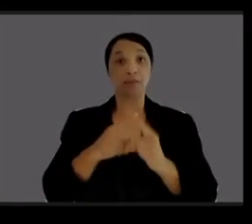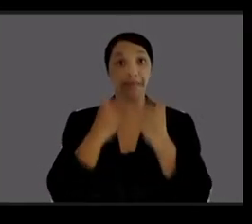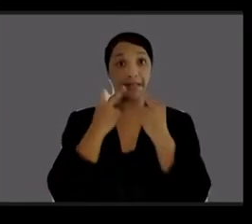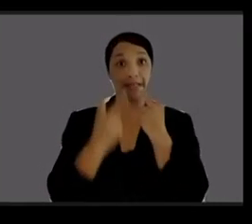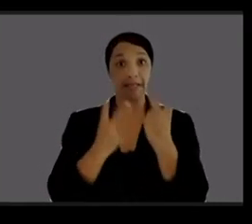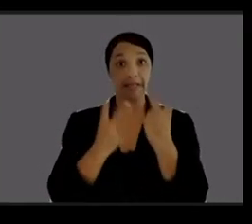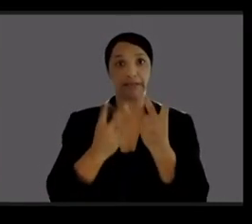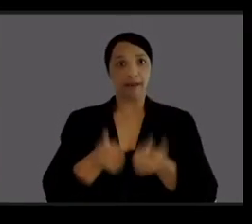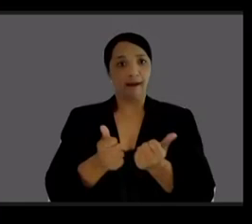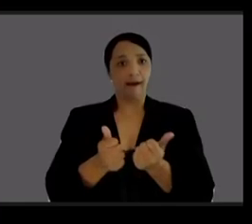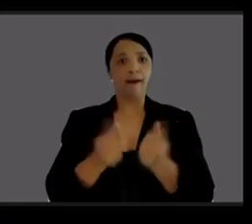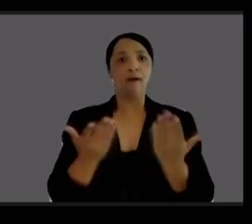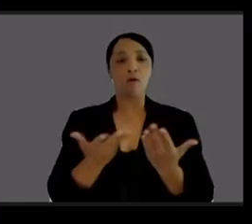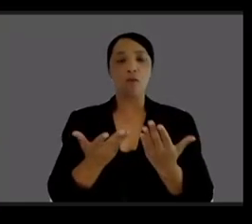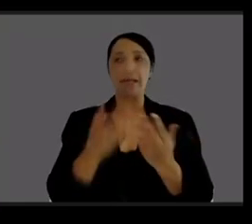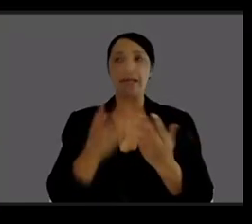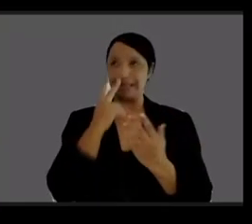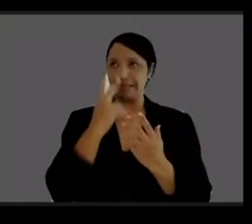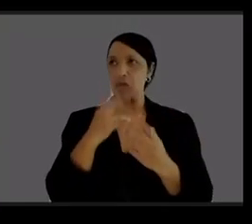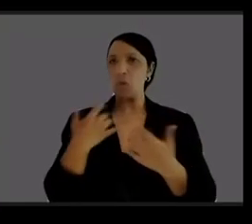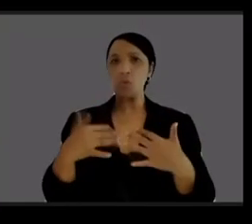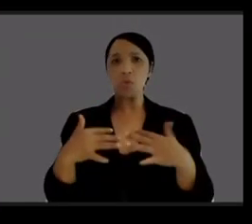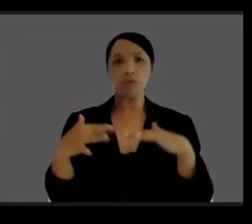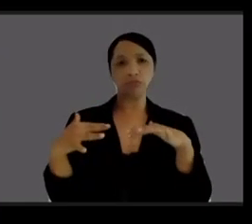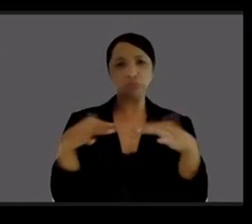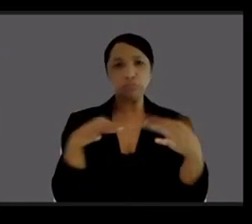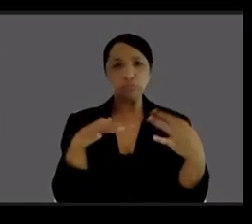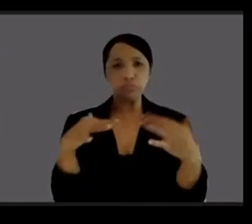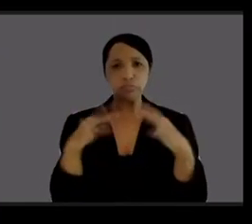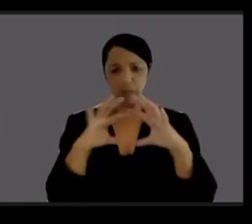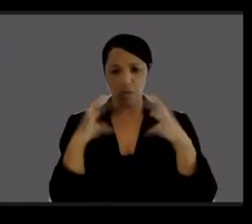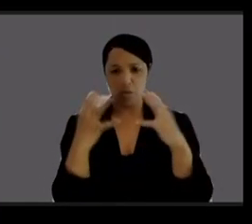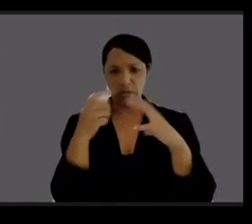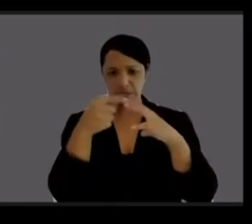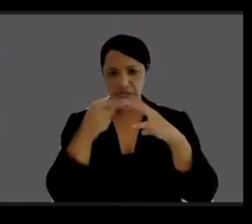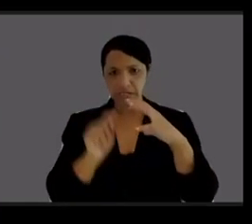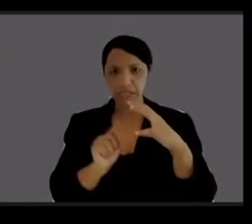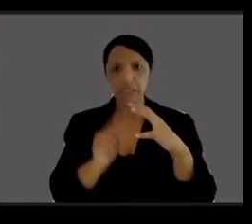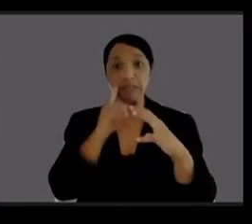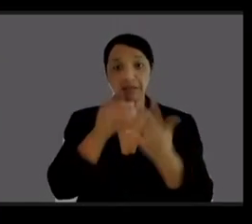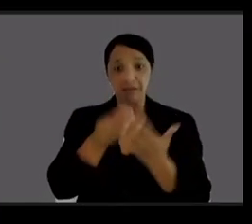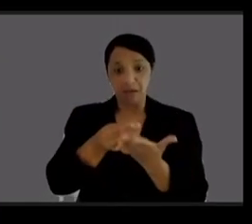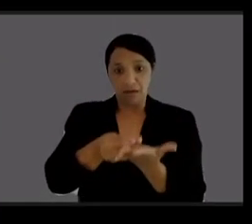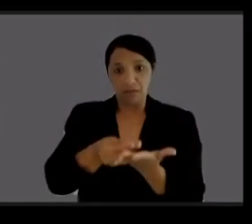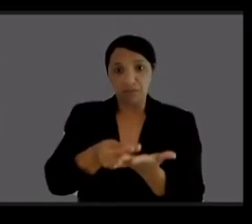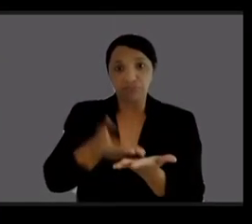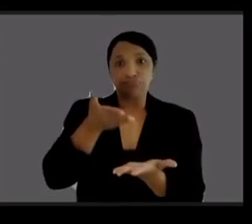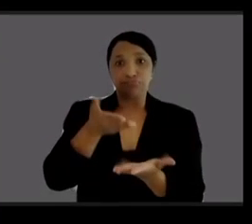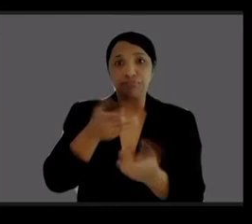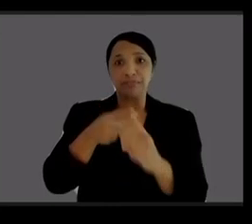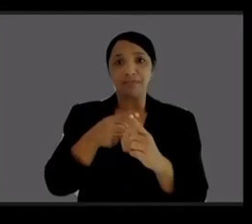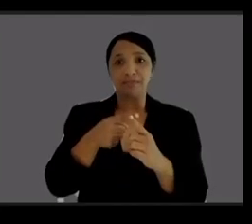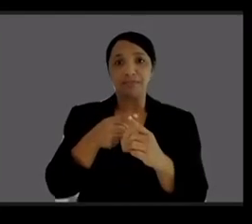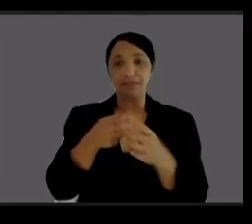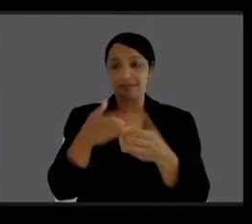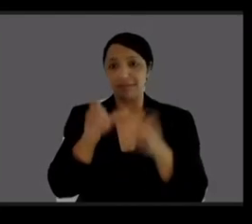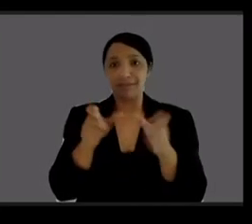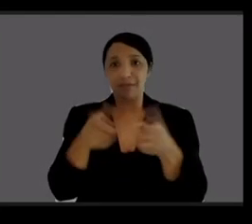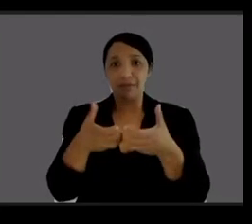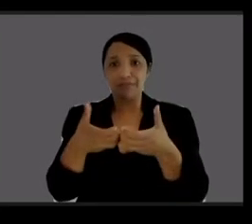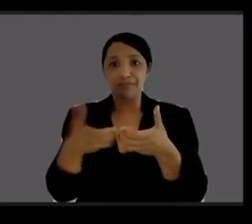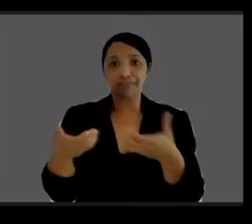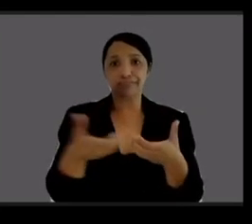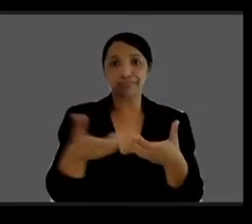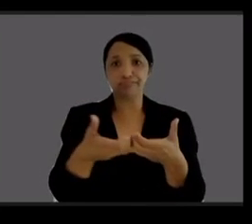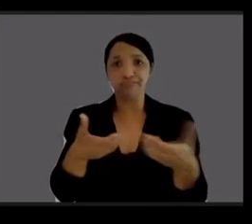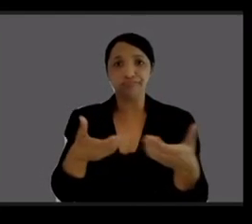性非凡，帮助我们应对不断加剧的地缘政治紧张局势、不断扩散的危机和日益扩大的